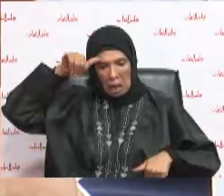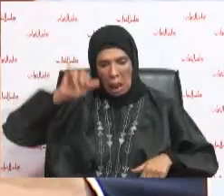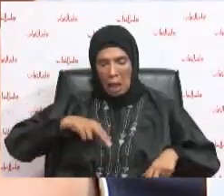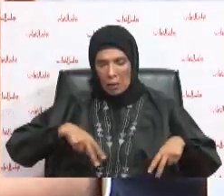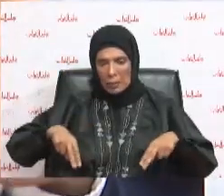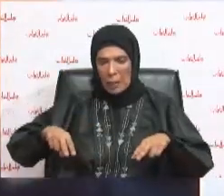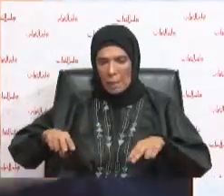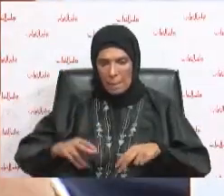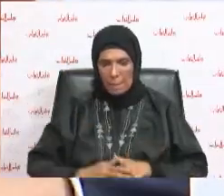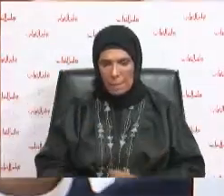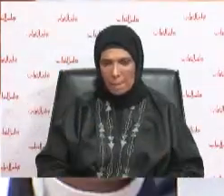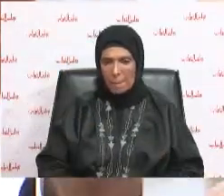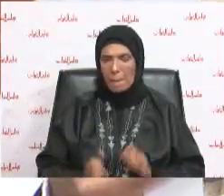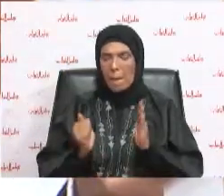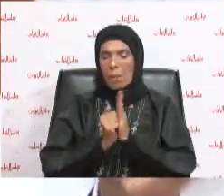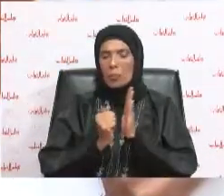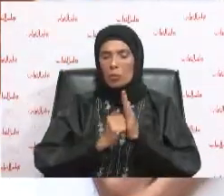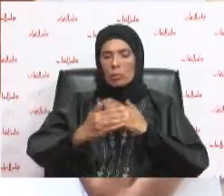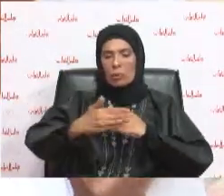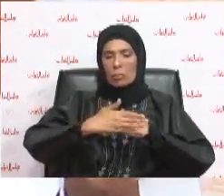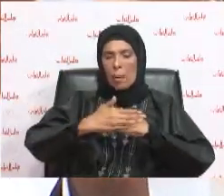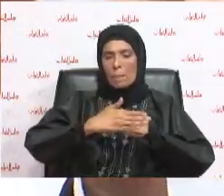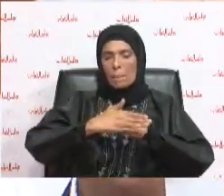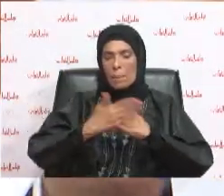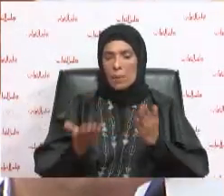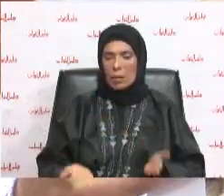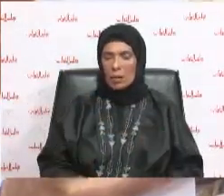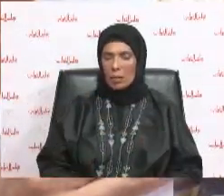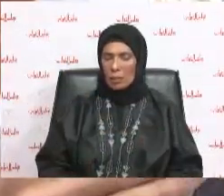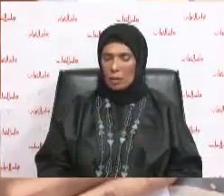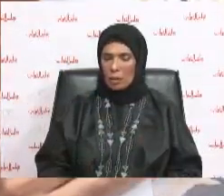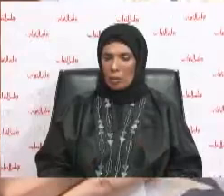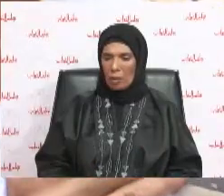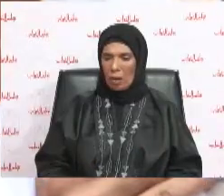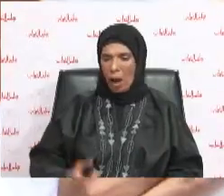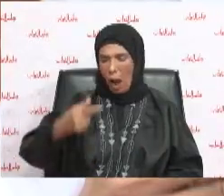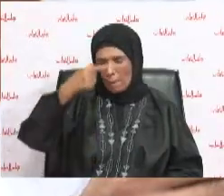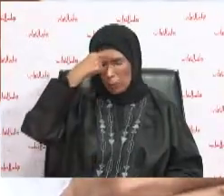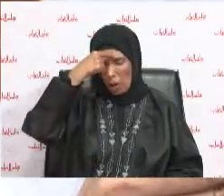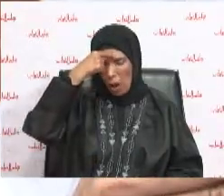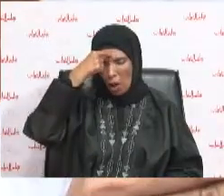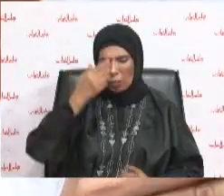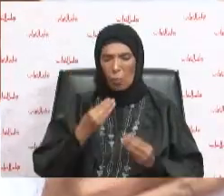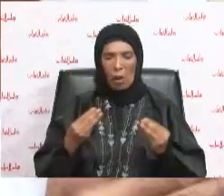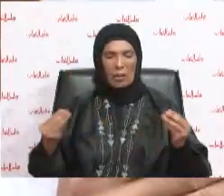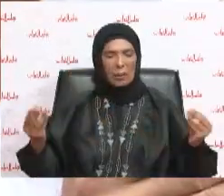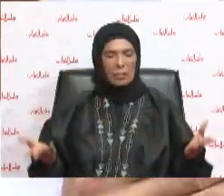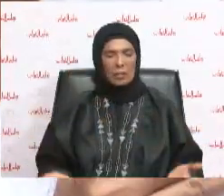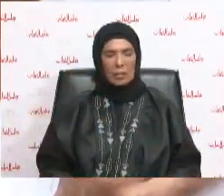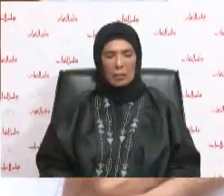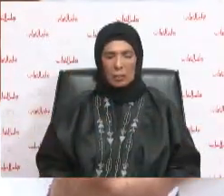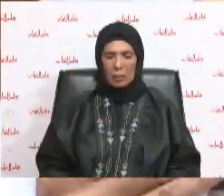لإيران يعني بيوت الأهالي وهالحظائر أتصور الأمراض والمواشي برا الديرة فيها